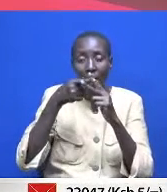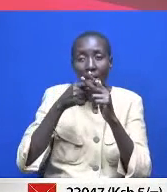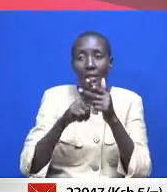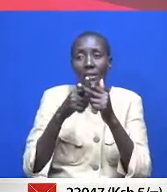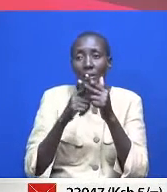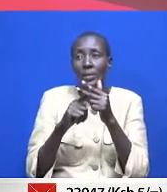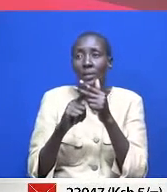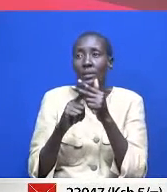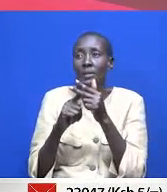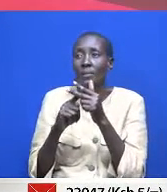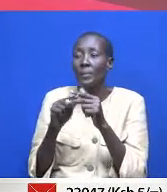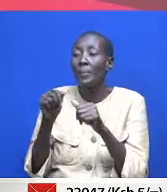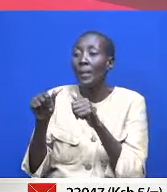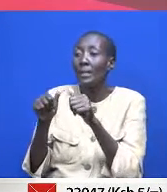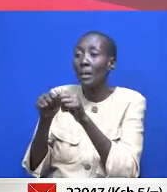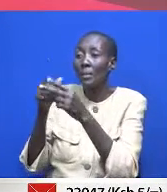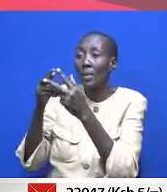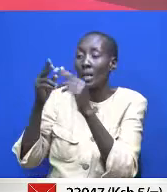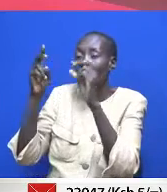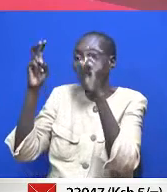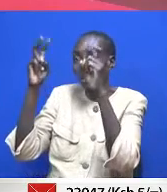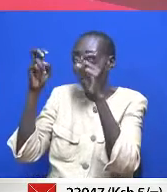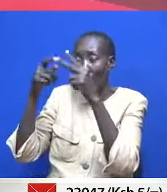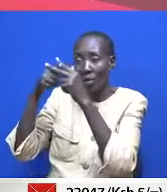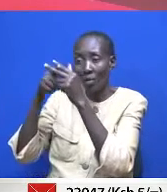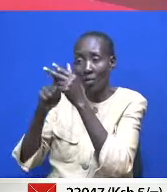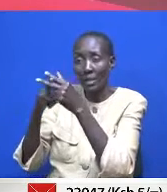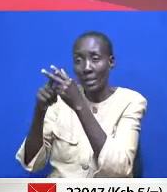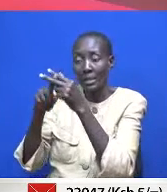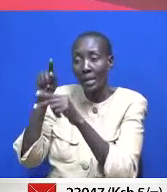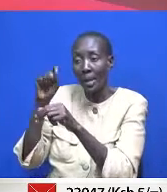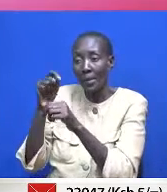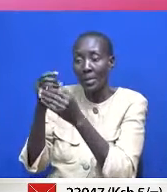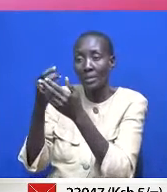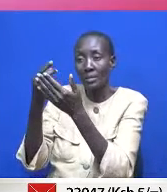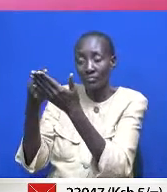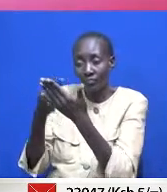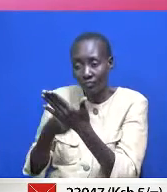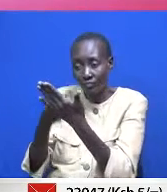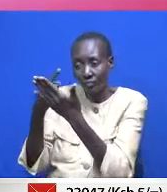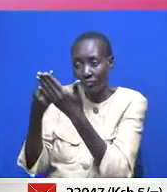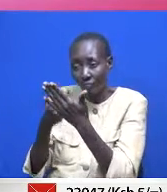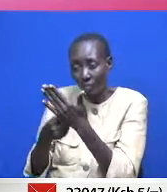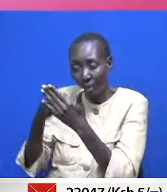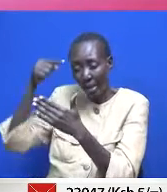jambo la viwanda ni jambo ambaye inastahili kujadiliwa kwa makini